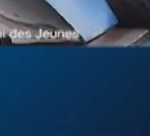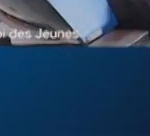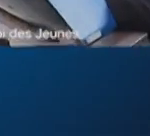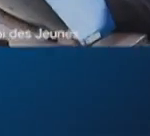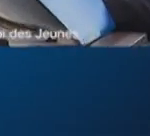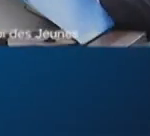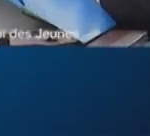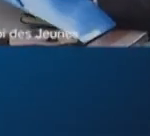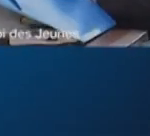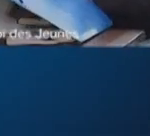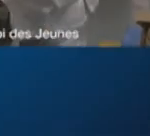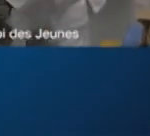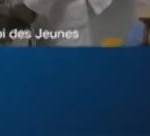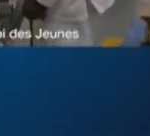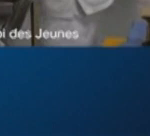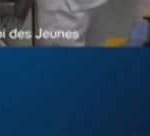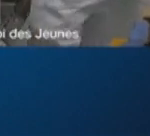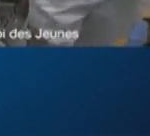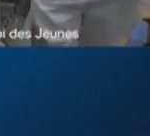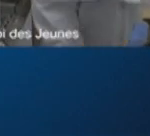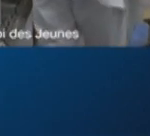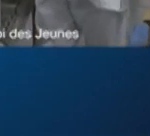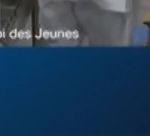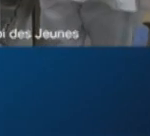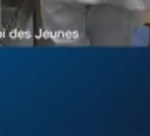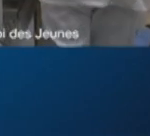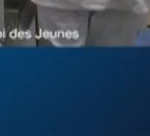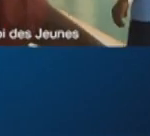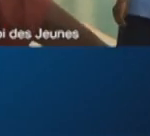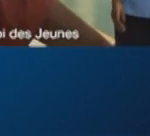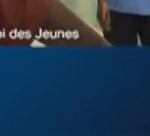réunion présidée par le chef de l'État dans ce 13h.